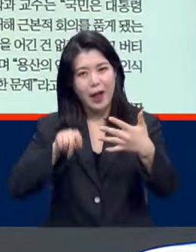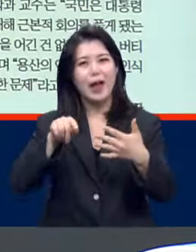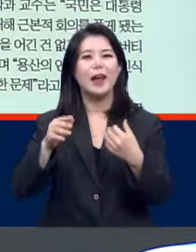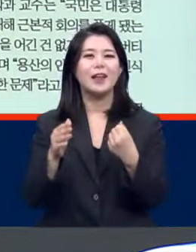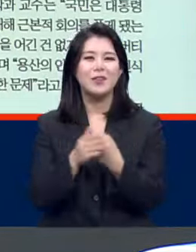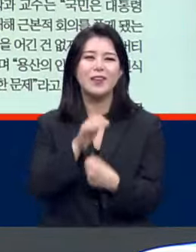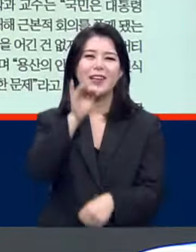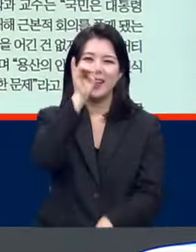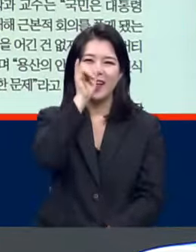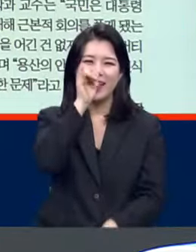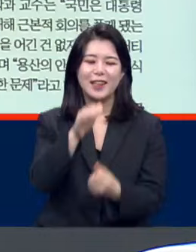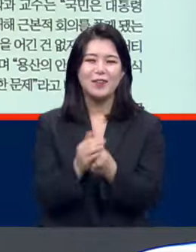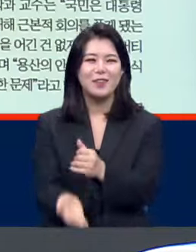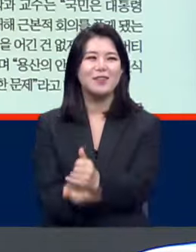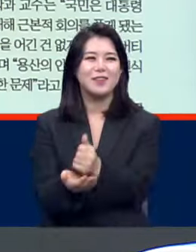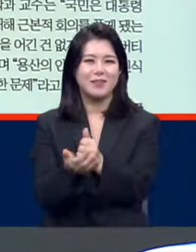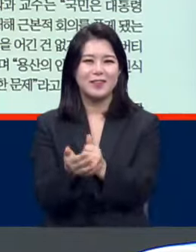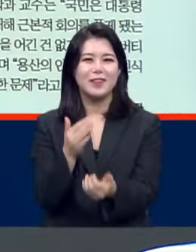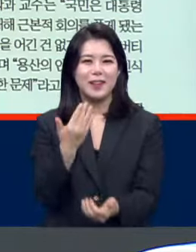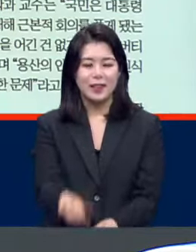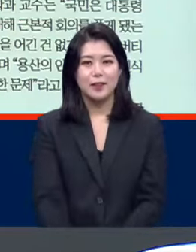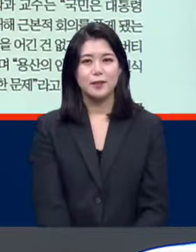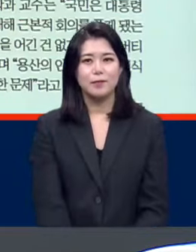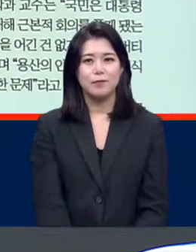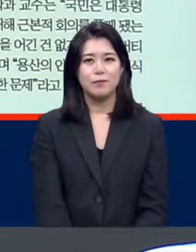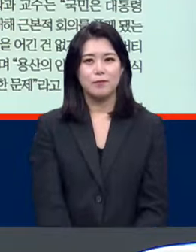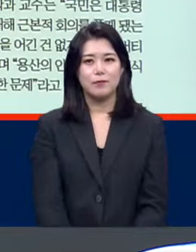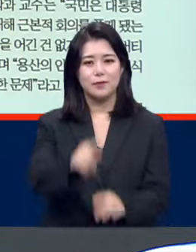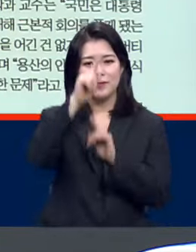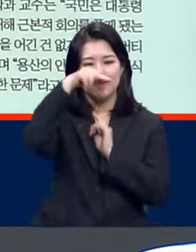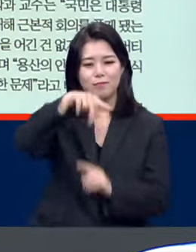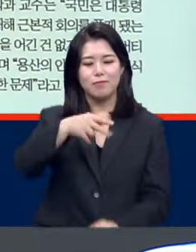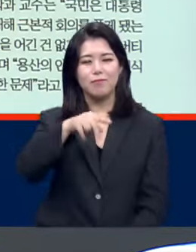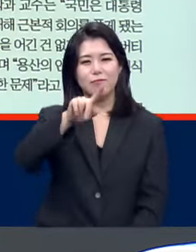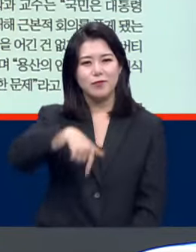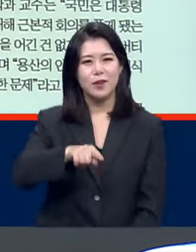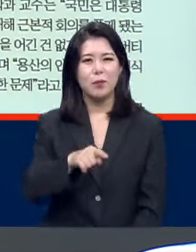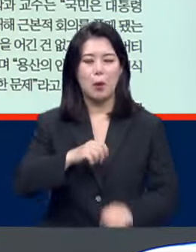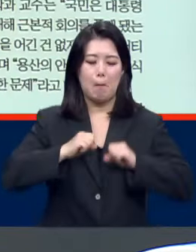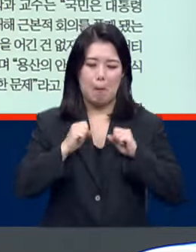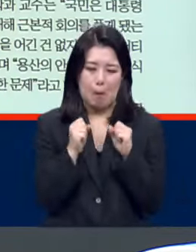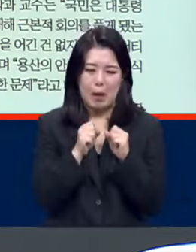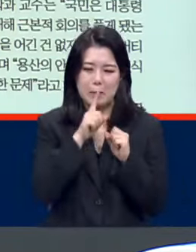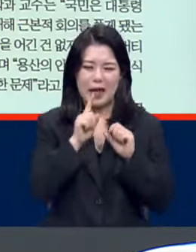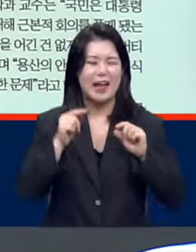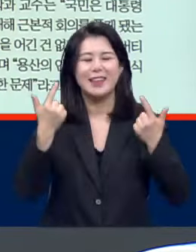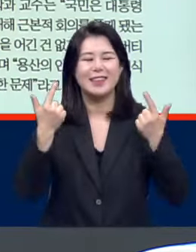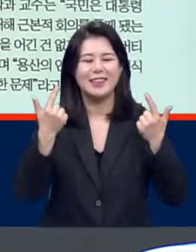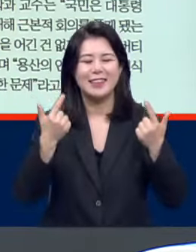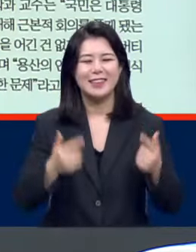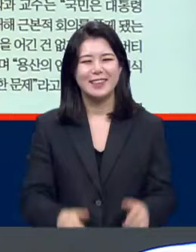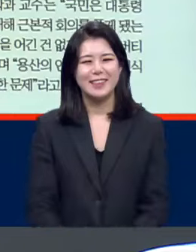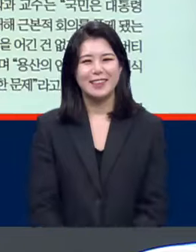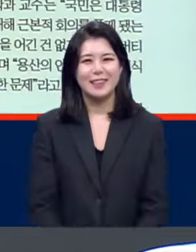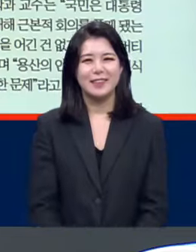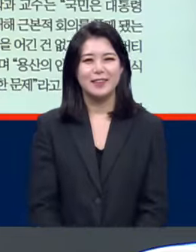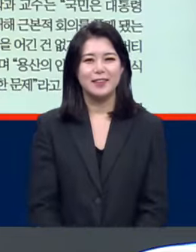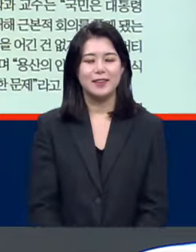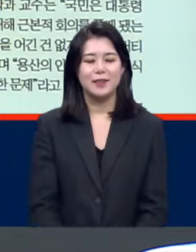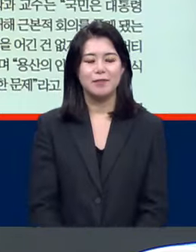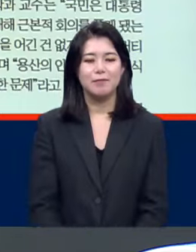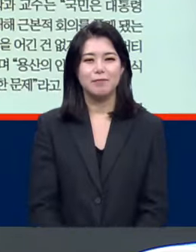경쟁력이 실제 있어서 공천을 했고요 쭉 말씀을 주셨어요 이준석 대표가 그 당시에 그 하란대로 할 사람이냐는 얘기까지 쭉